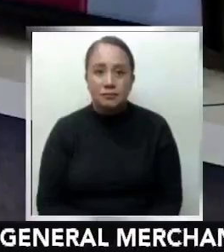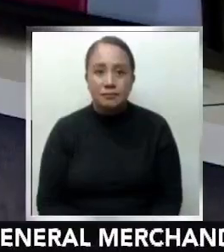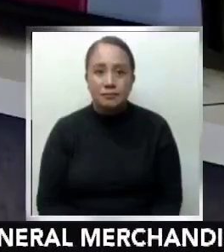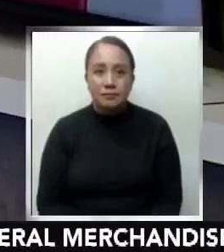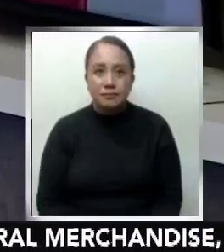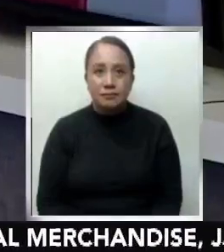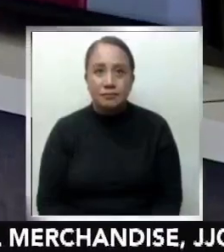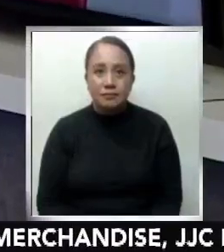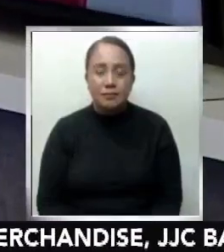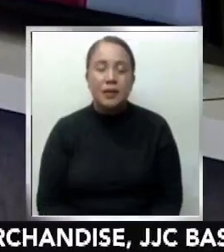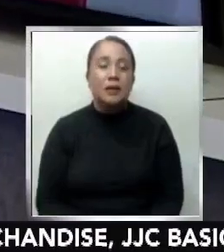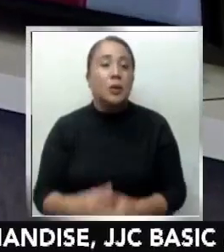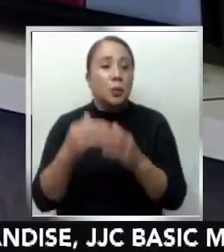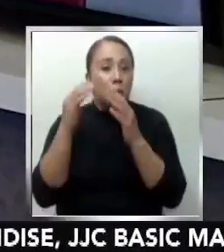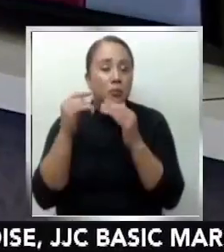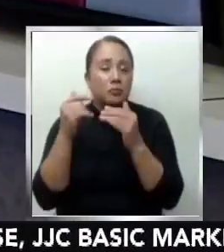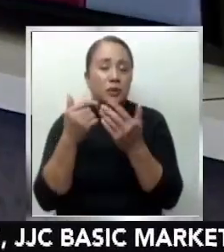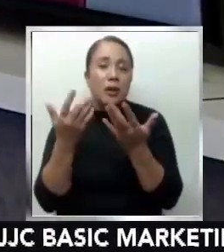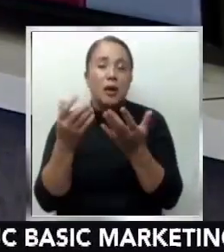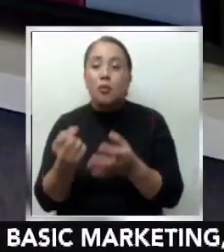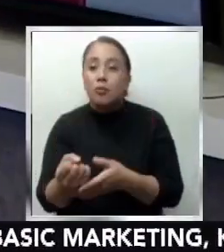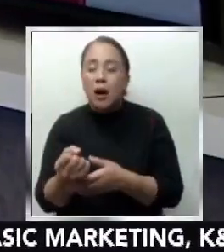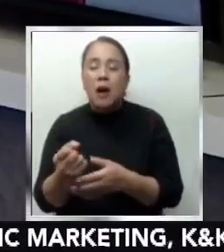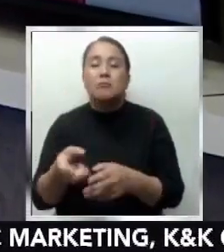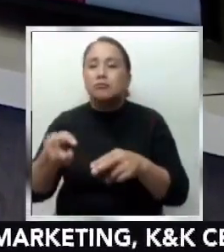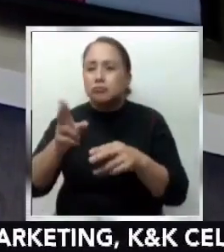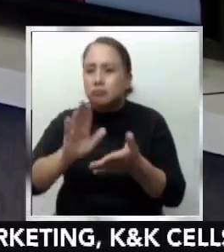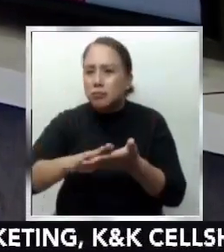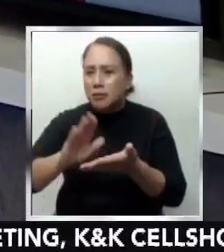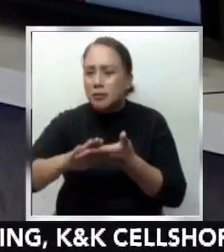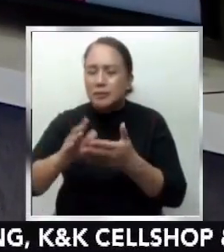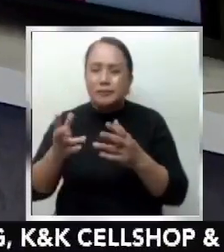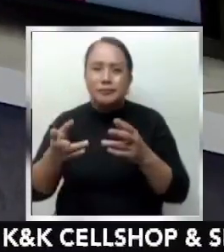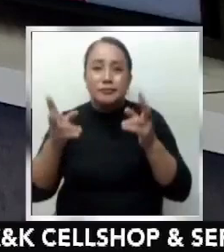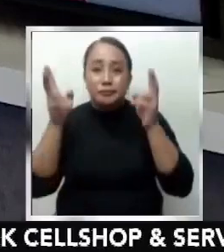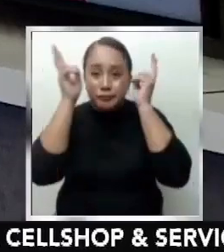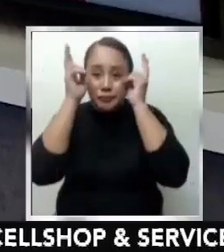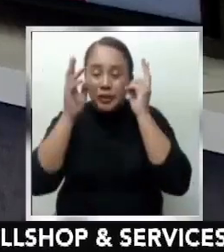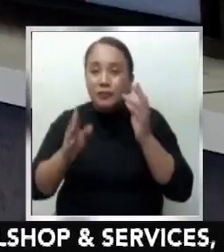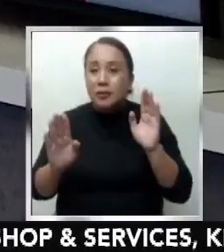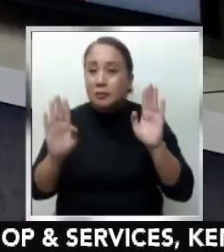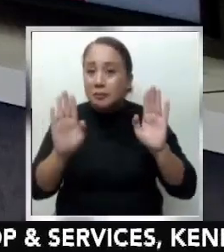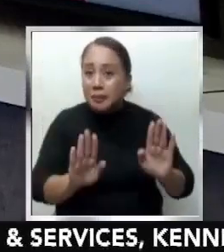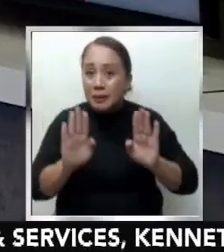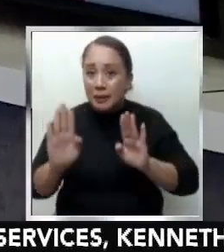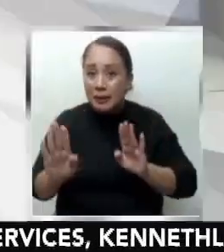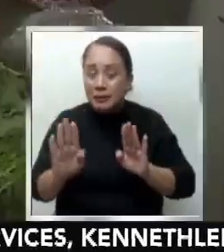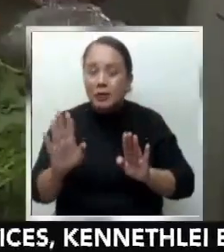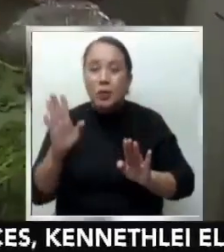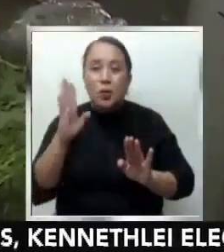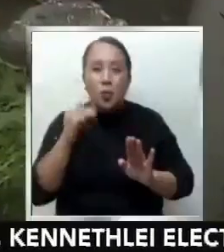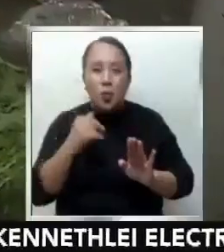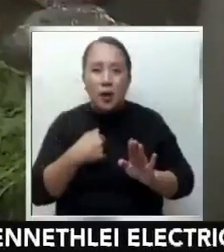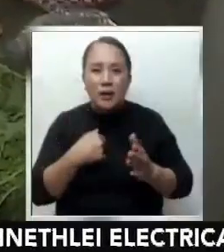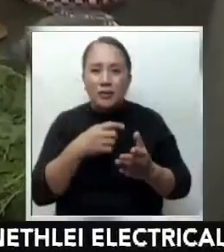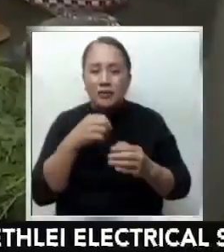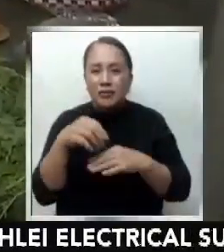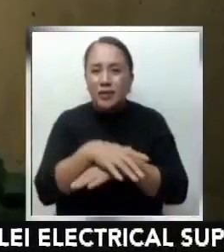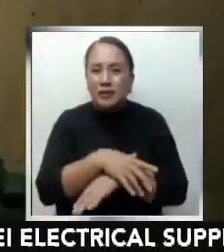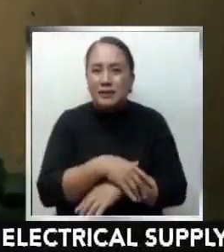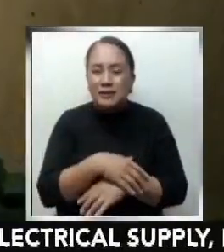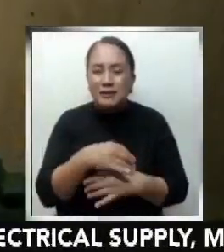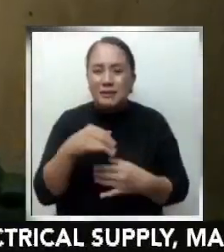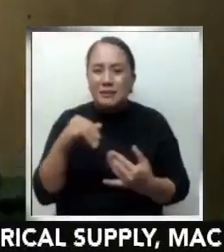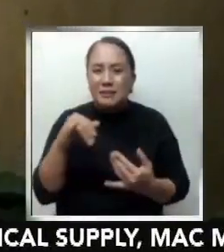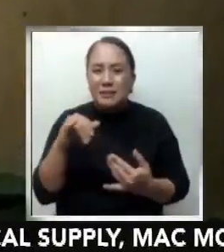Tumaas ang presyo ng ilang gulay galing Benguet sa ilang pamilihan dahil daw sa epekto ng frost o andap. Sa bagsakan sa Balintawak,